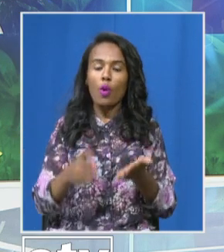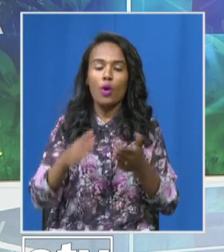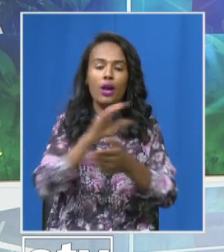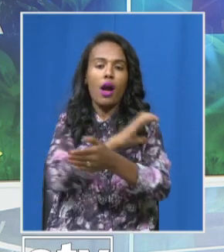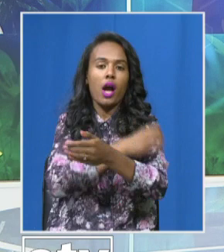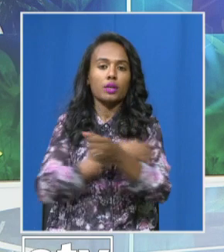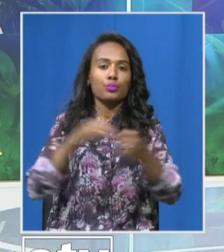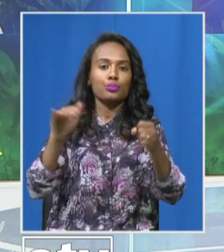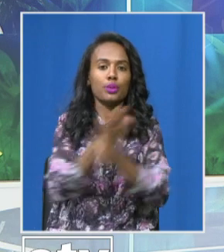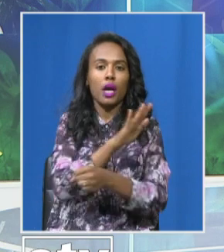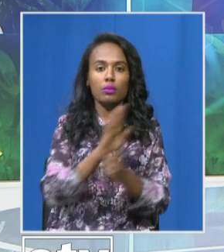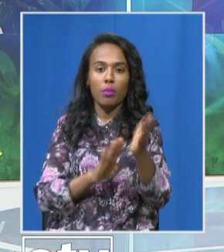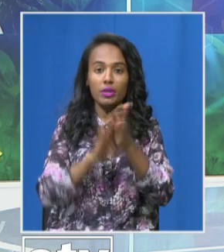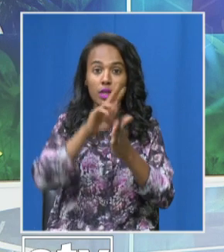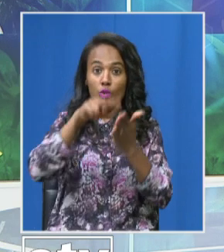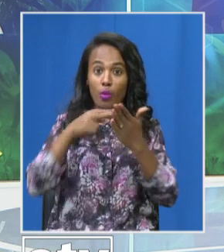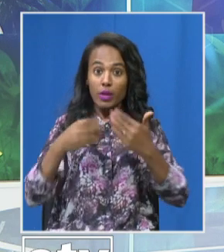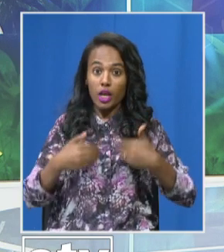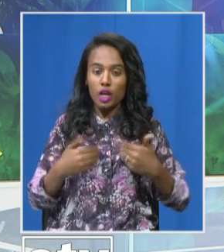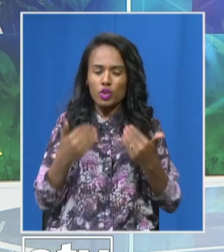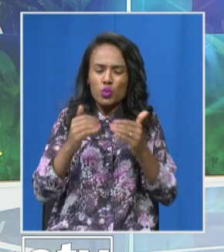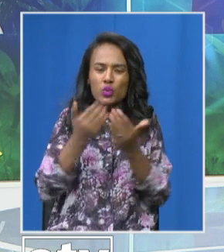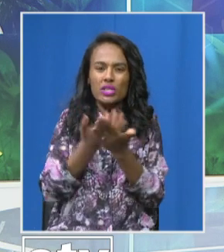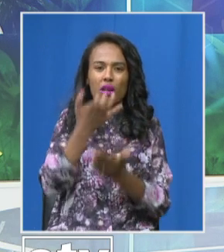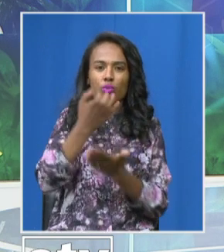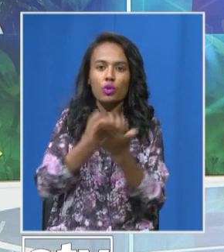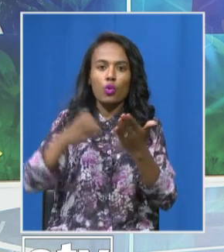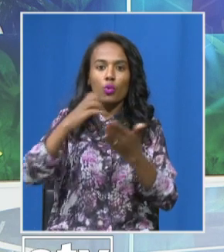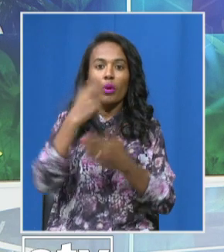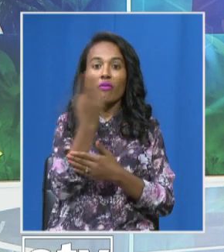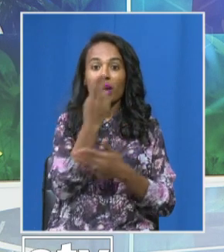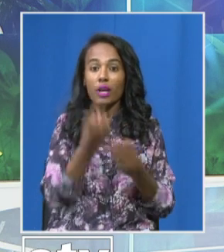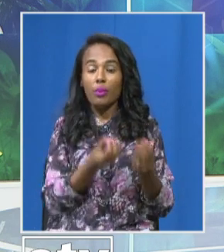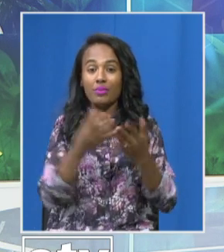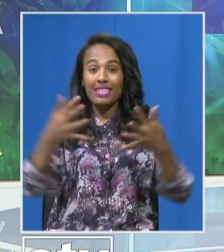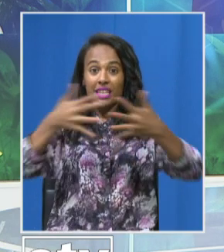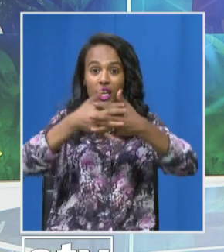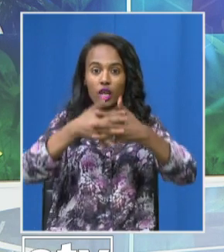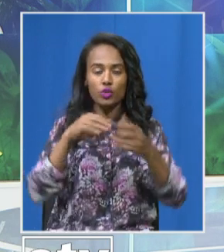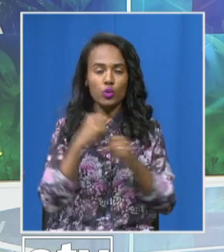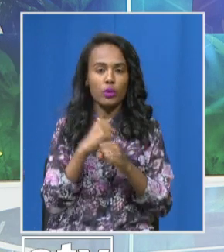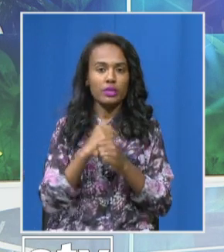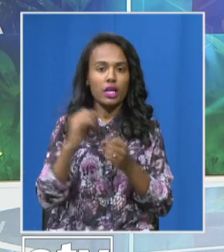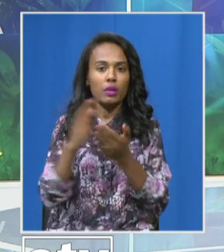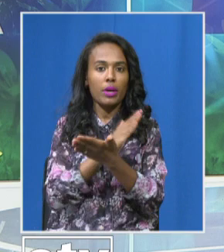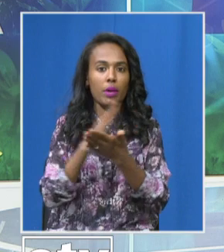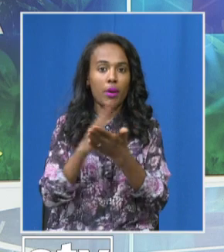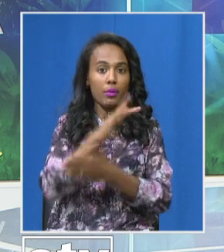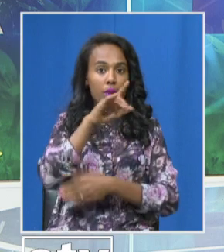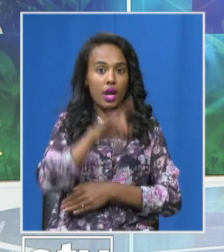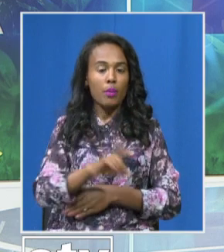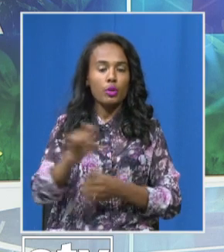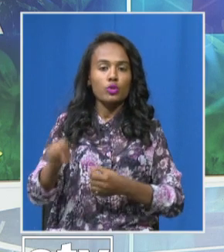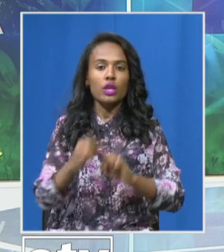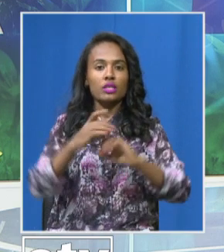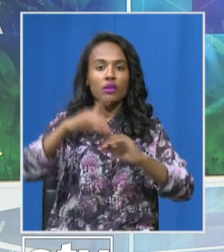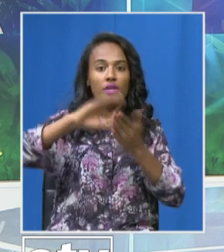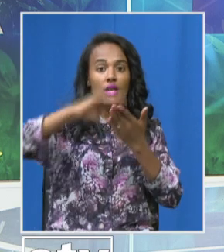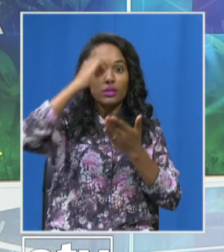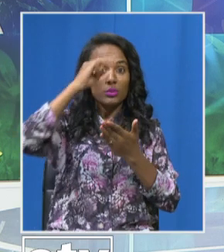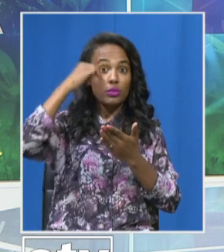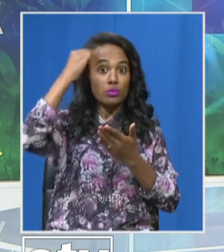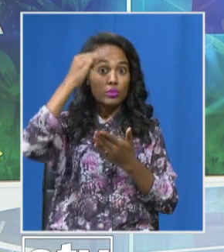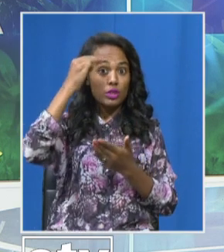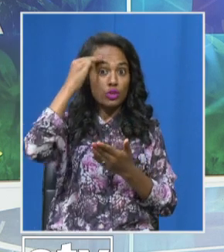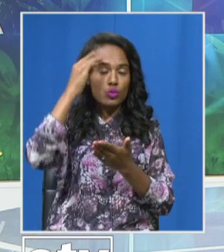ብቃትን በማሳደግ ተቋማት ያላቸውን ውስን ሀብት ኢኮኖሚያዊ ፋይዳ በሚሰጥ መልኩ ተቀናጅተው ለመስራት መረባረብ እንዳለባቸው የሳይንስና ከፍተኛ ትምህርት